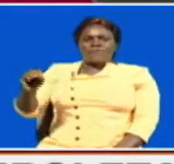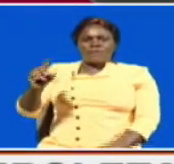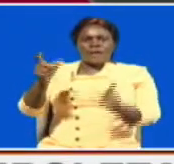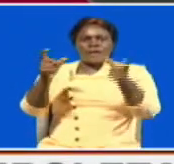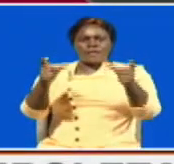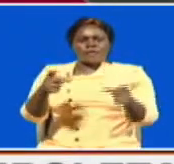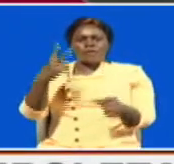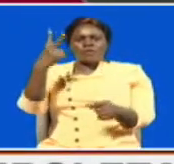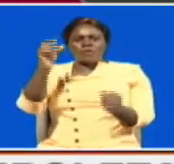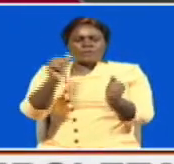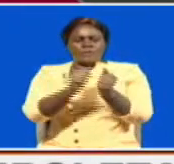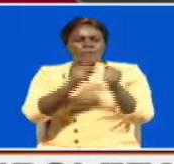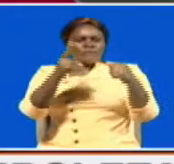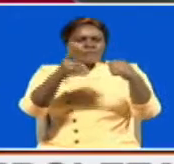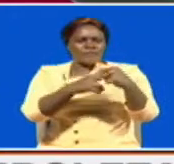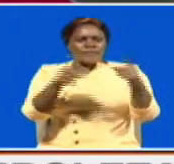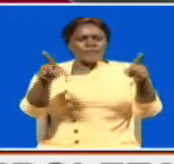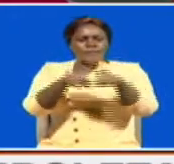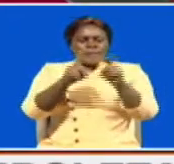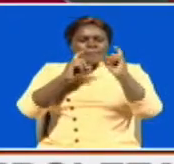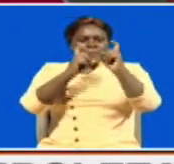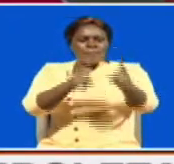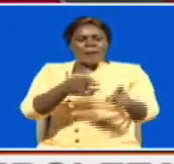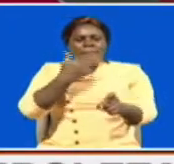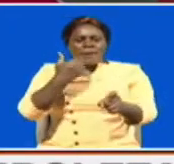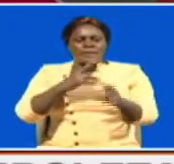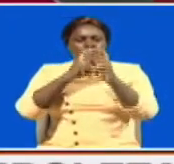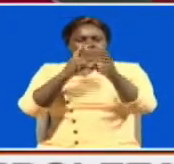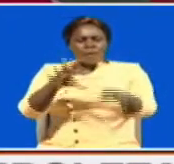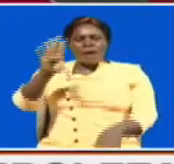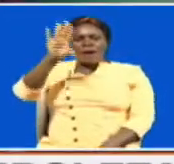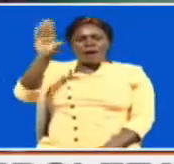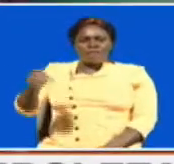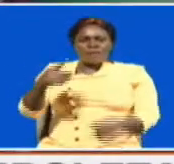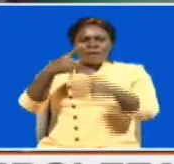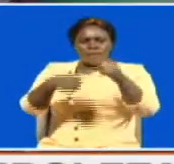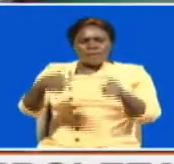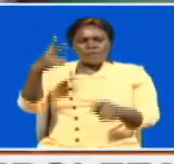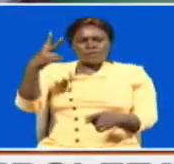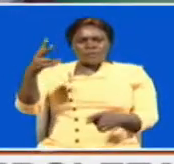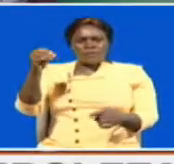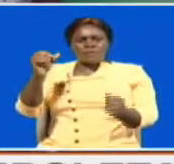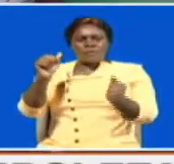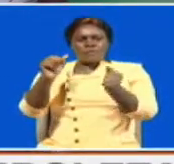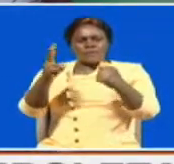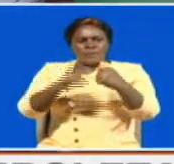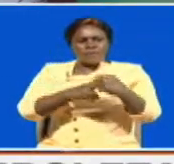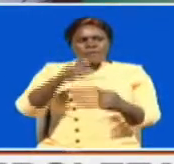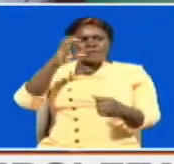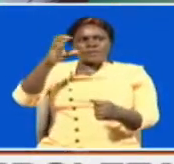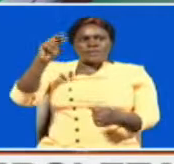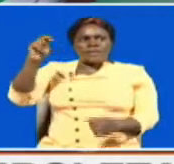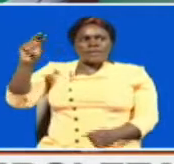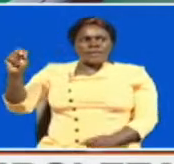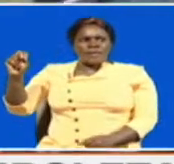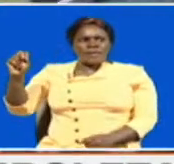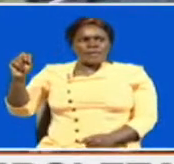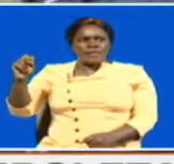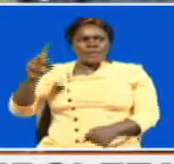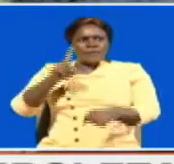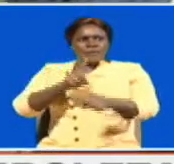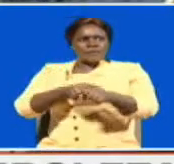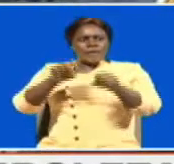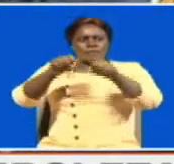mwaka 2007 na tuzo ya mwanahabari bora wa Afrika mwaka 2007 ya CNN MultiChoice.